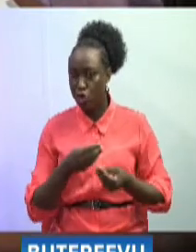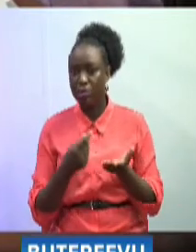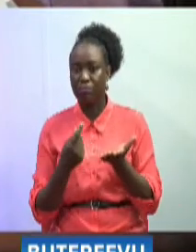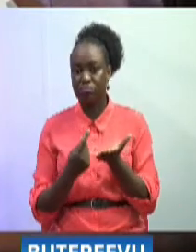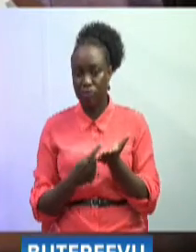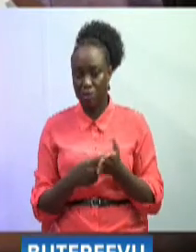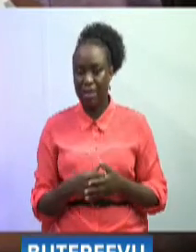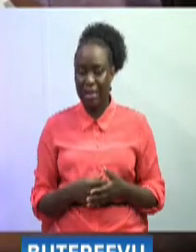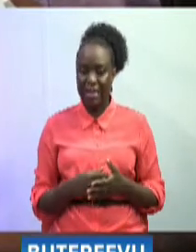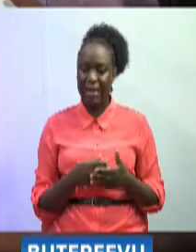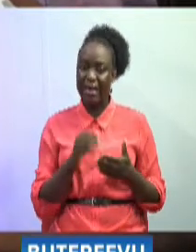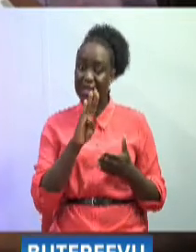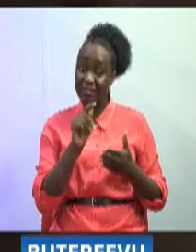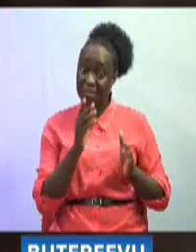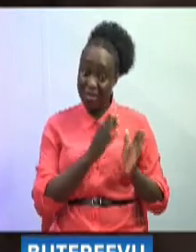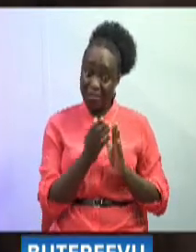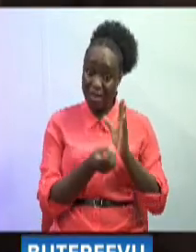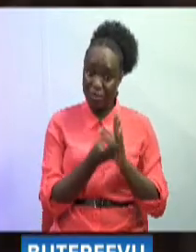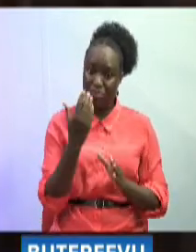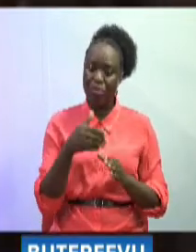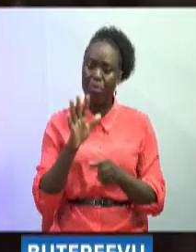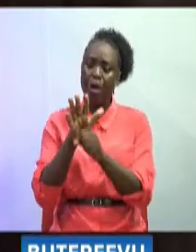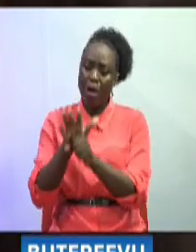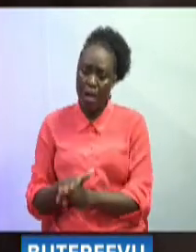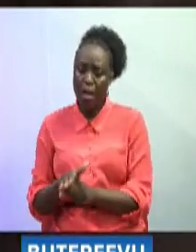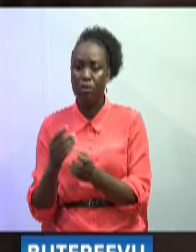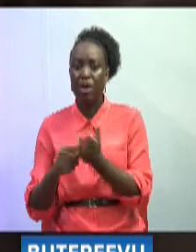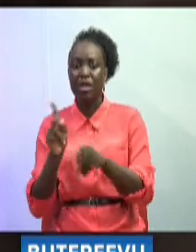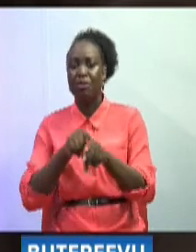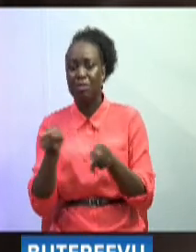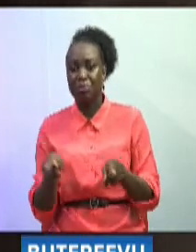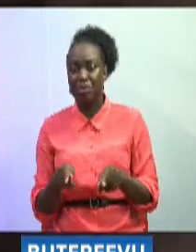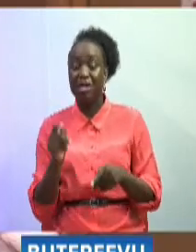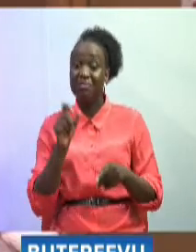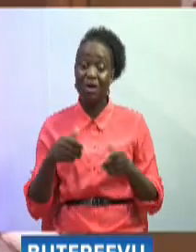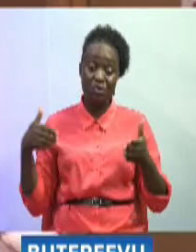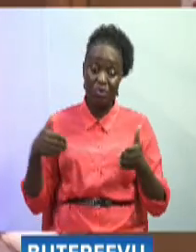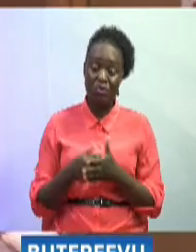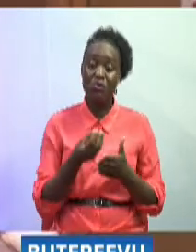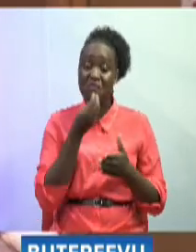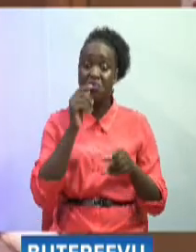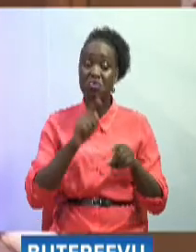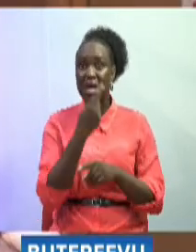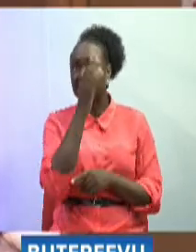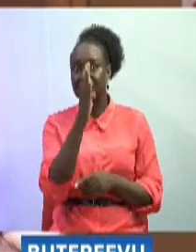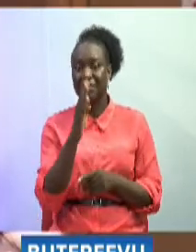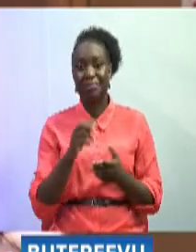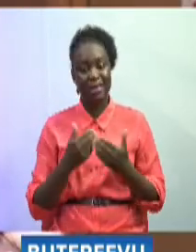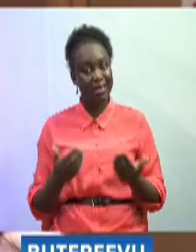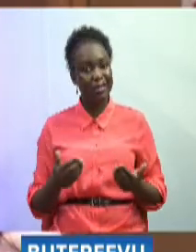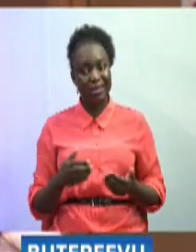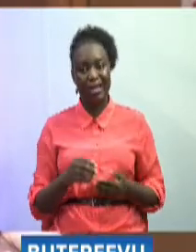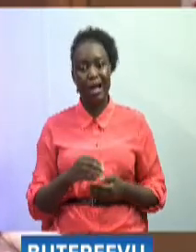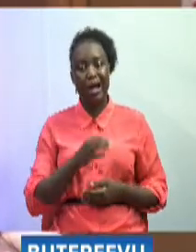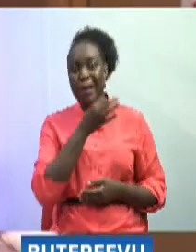lino lirimu obuwaayiro obugenda okwongera okunyiga munnansi ng'abadde ali ekimu kati waakusiiba. Era tugamba nti gavumenti ereme kukoma